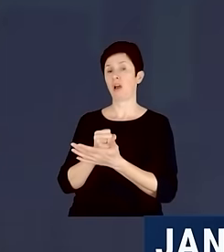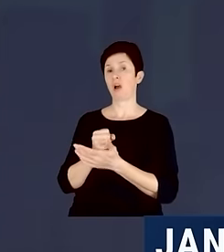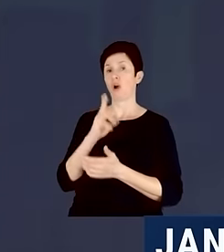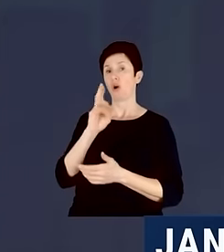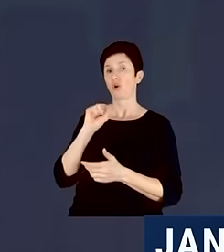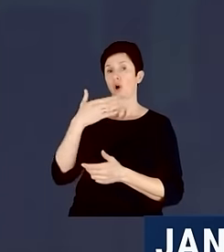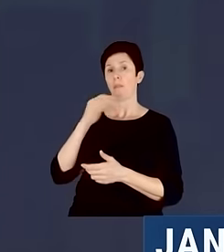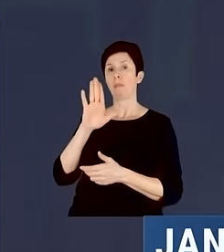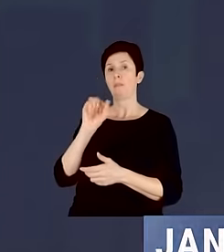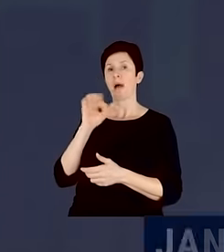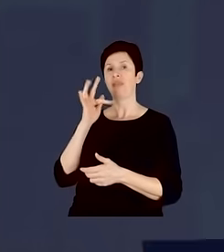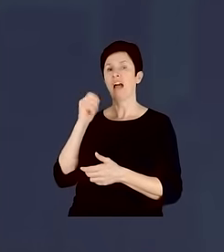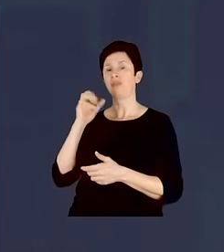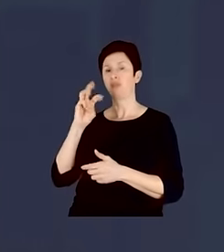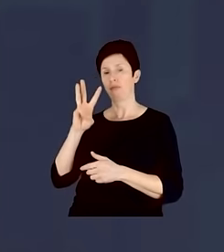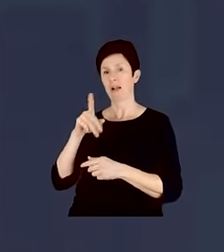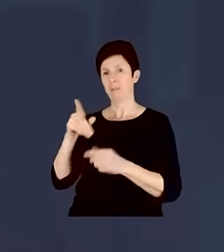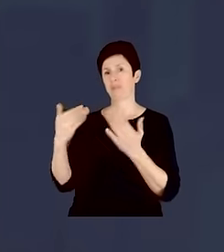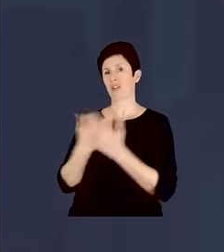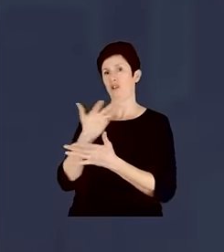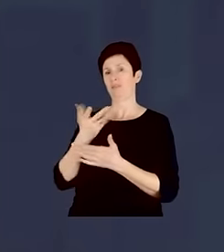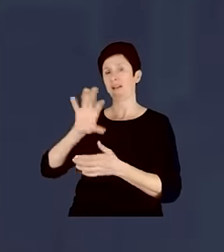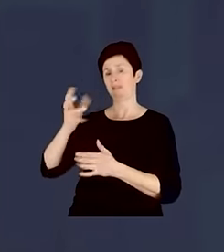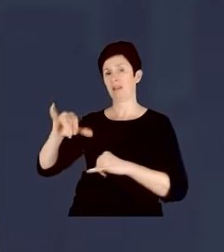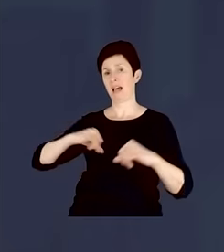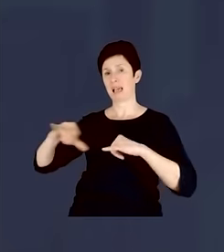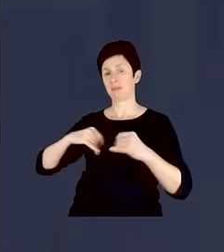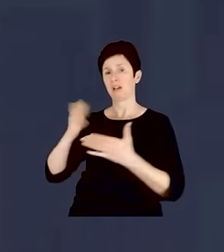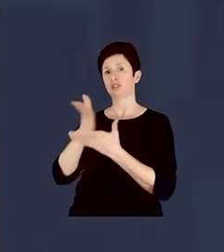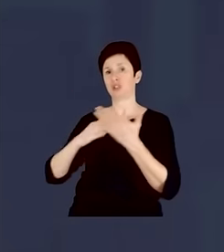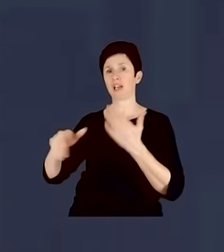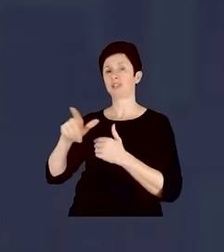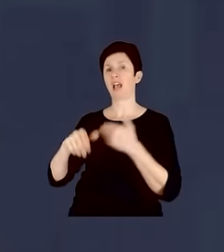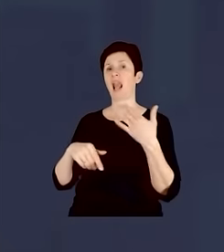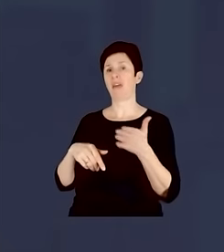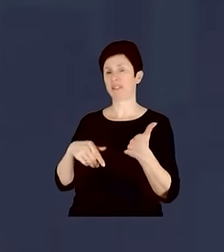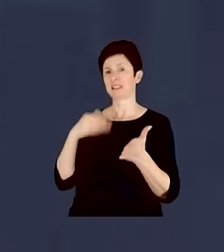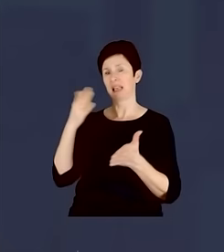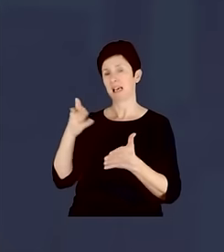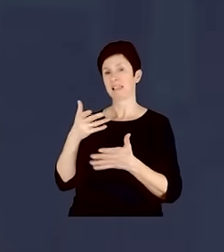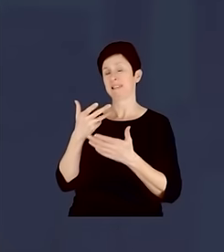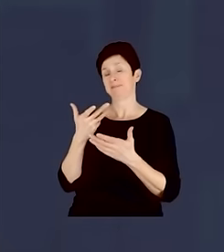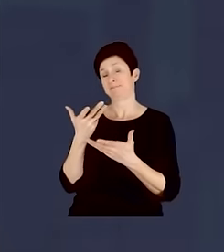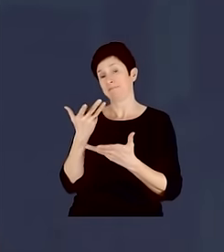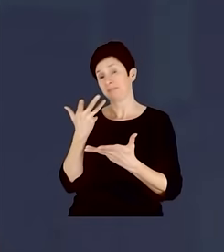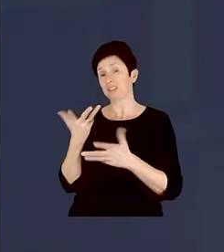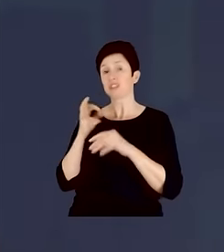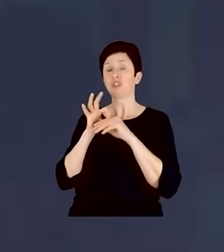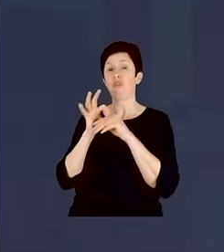co nowa ekipa rządząca, a zwłaszcza jej część lewicą zwana, próbuje wprowadzać,